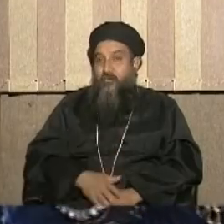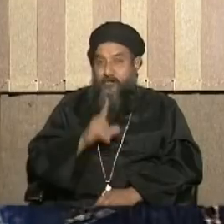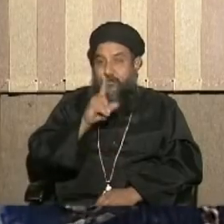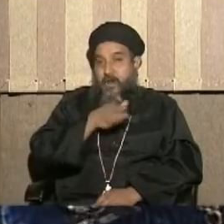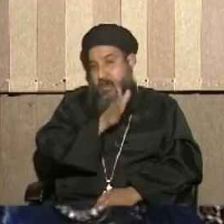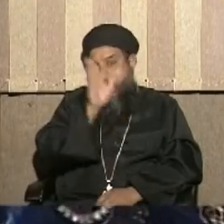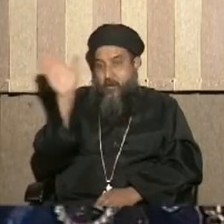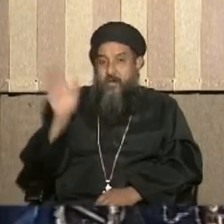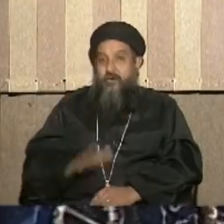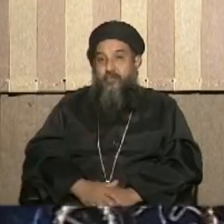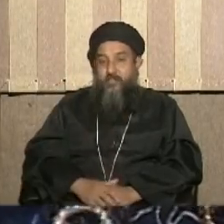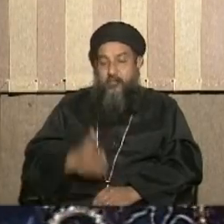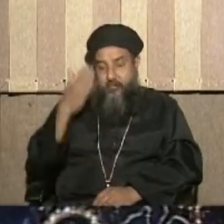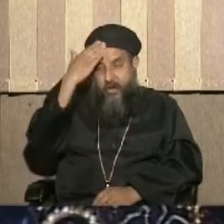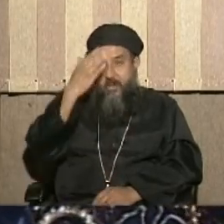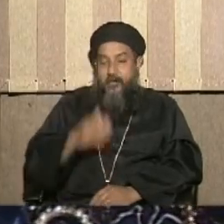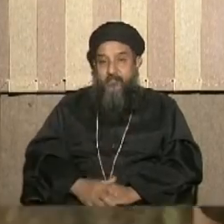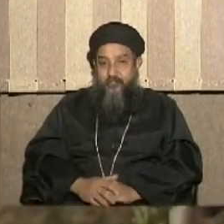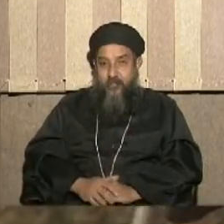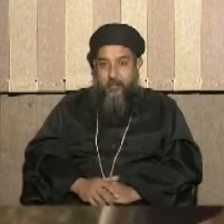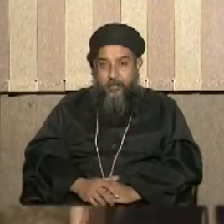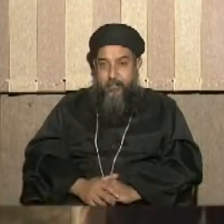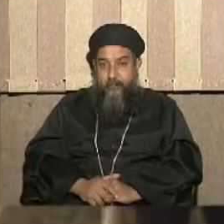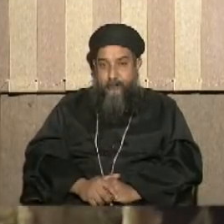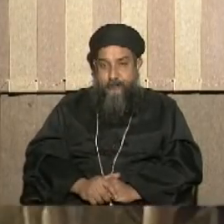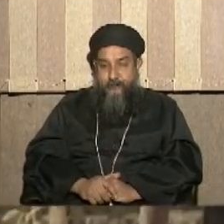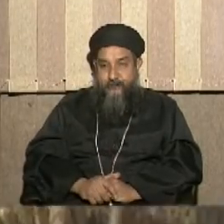وانا هبقى اروح اخد بركته.